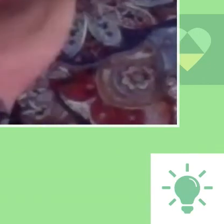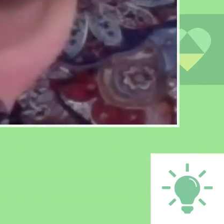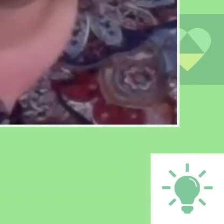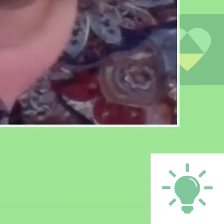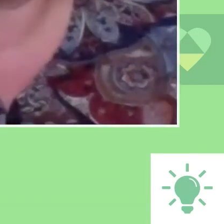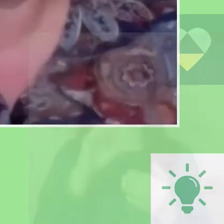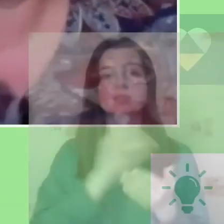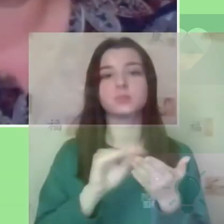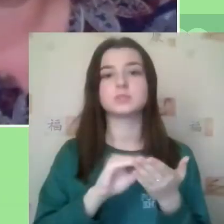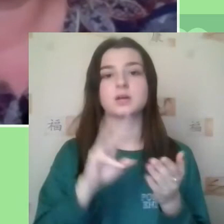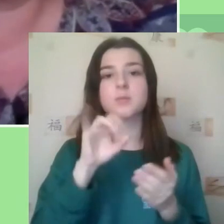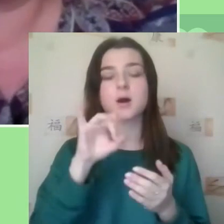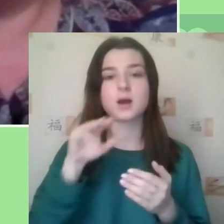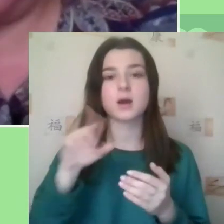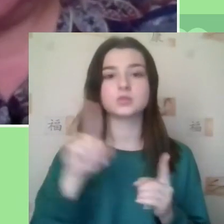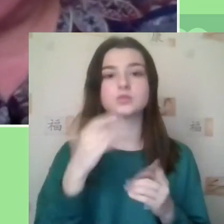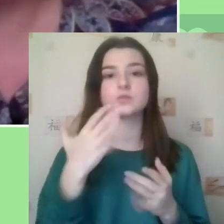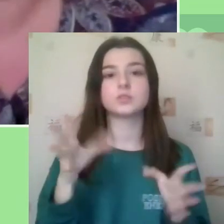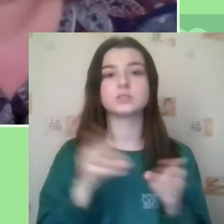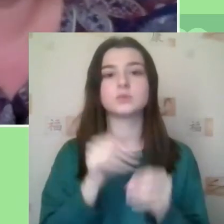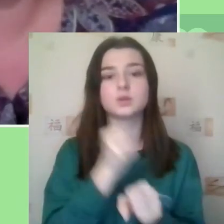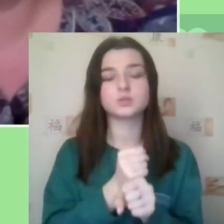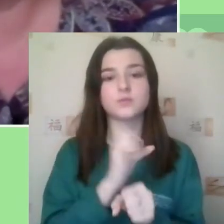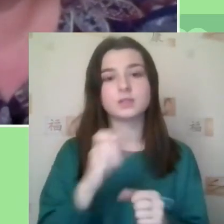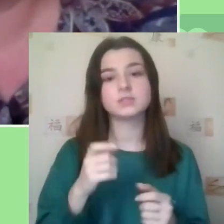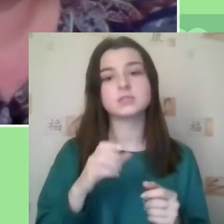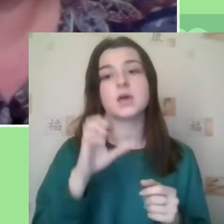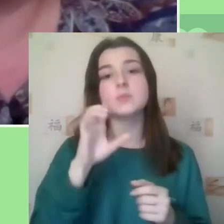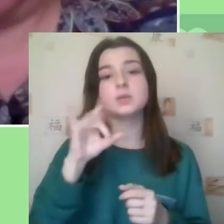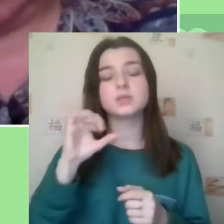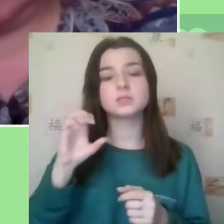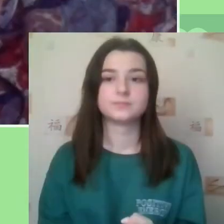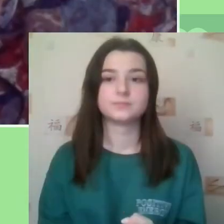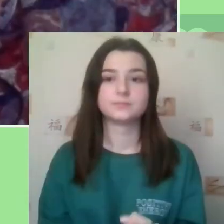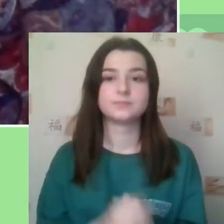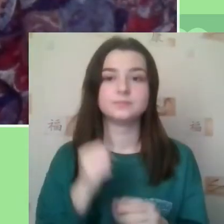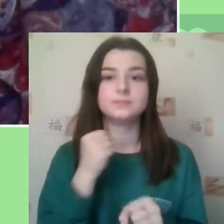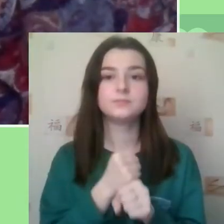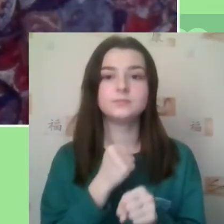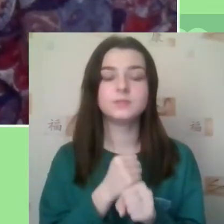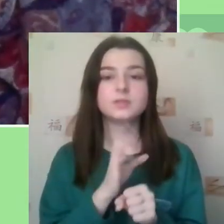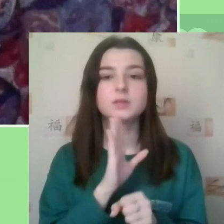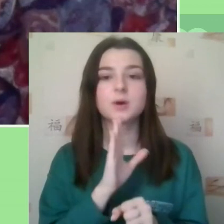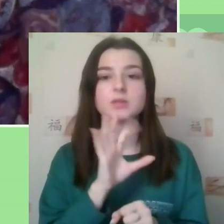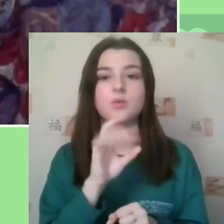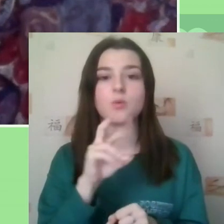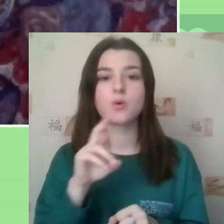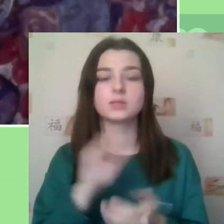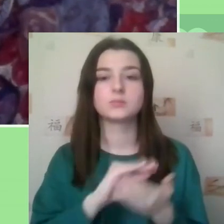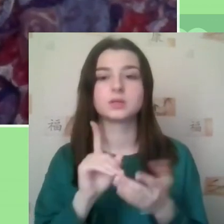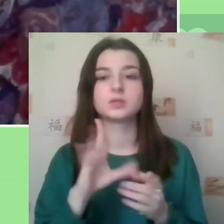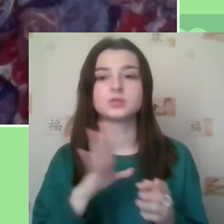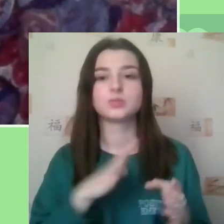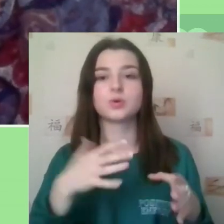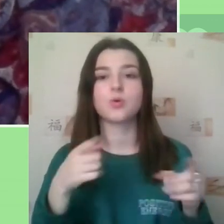Марат написав, що вони співпрацювали з бізнесом, і сам бізнес надавав їм грант. Пані Оля написала, зробила короткі нотатки по